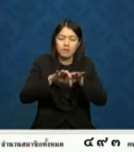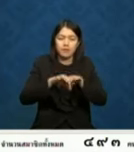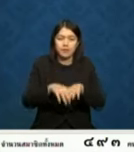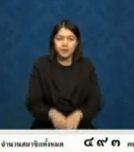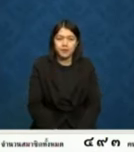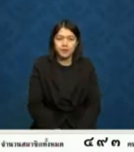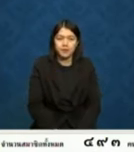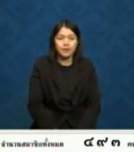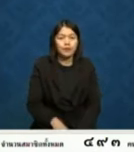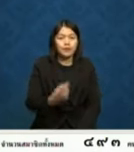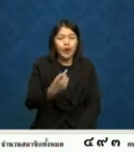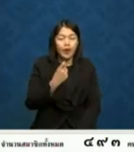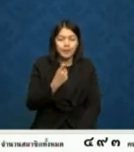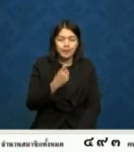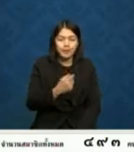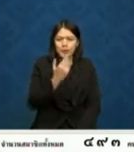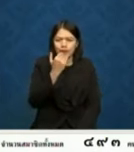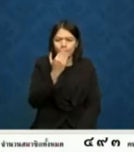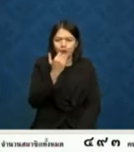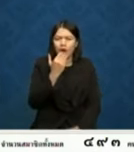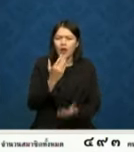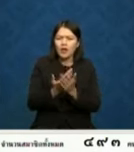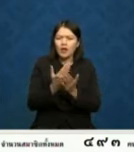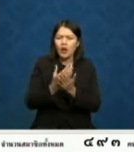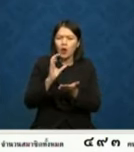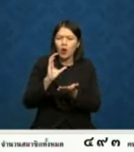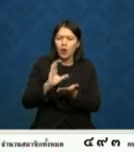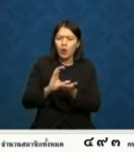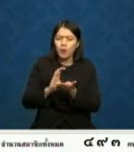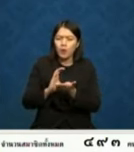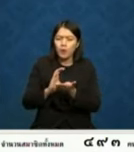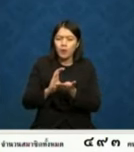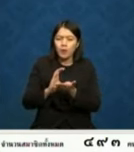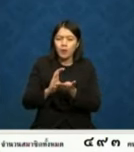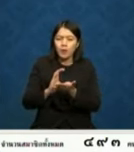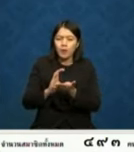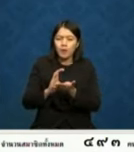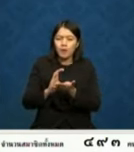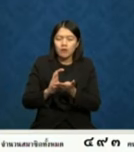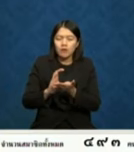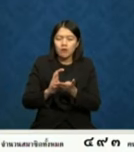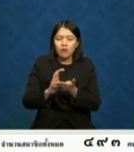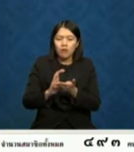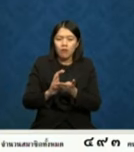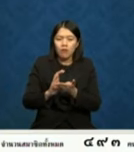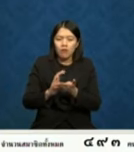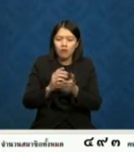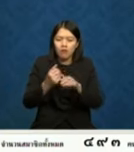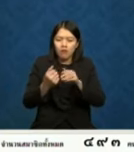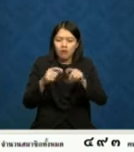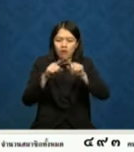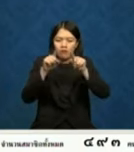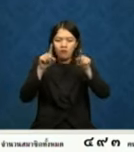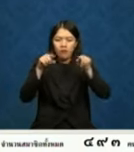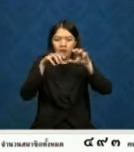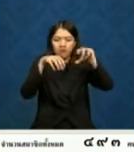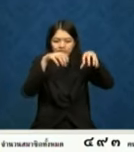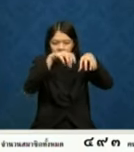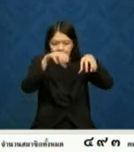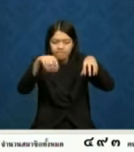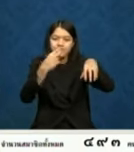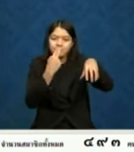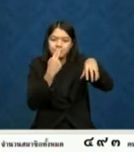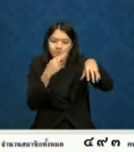ในส่วนที่ท่านถามว่าทำไมถึงไม่มีงบประมาณในส่วนที่จะเป็นการตั้งฐานชาร์จแท่นชาร์จเนี่ยนะครับผมต้องเรียน